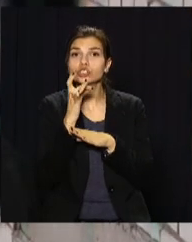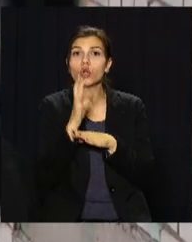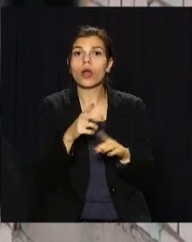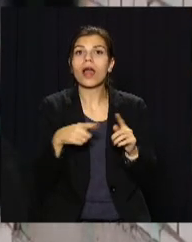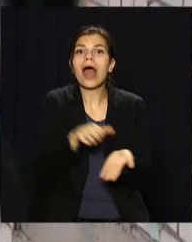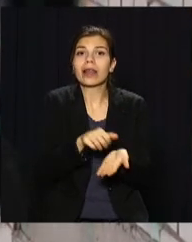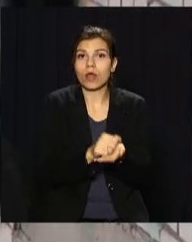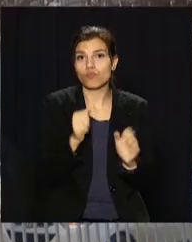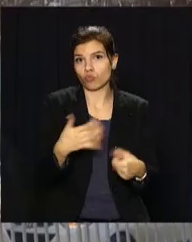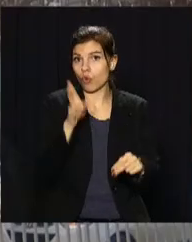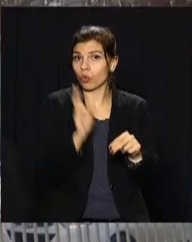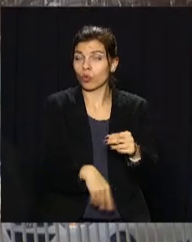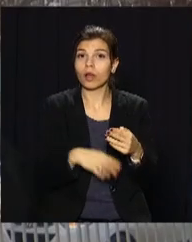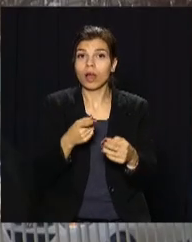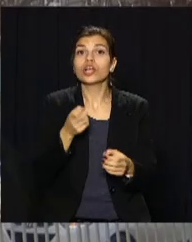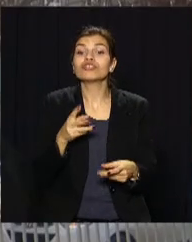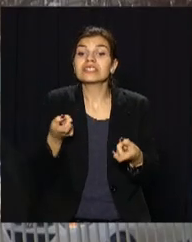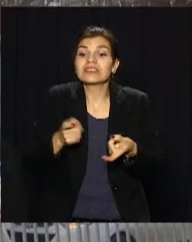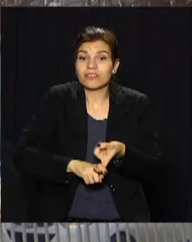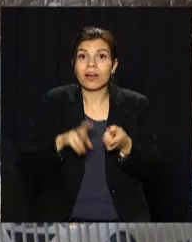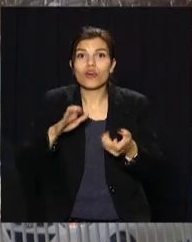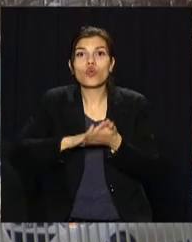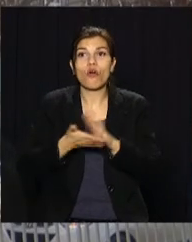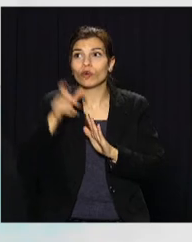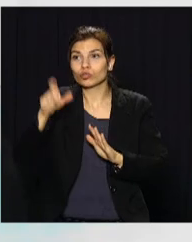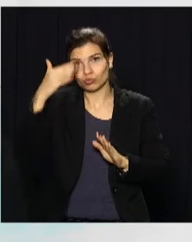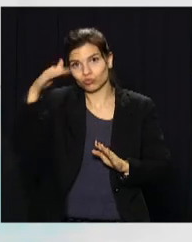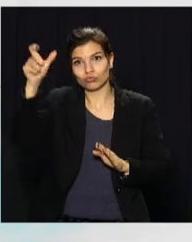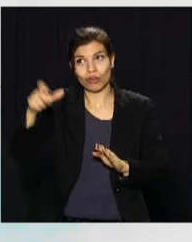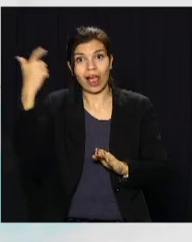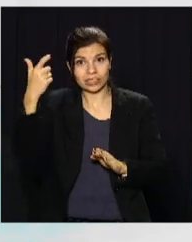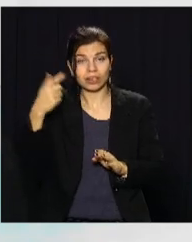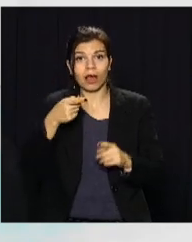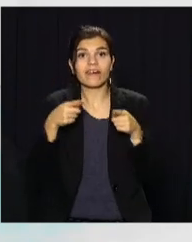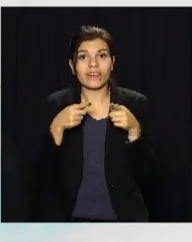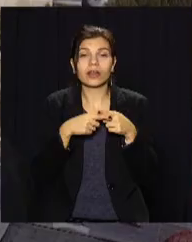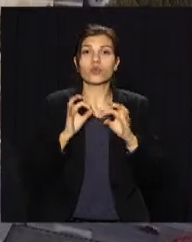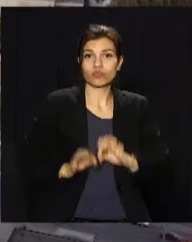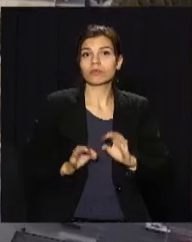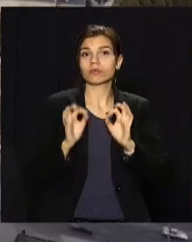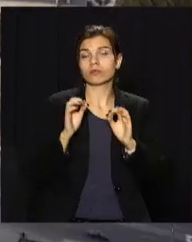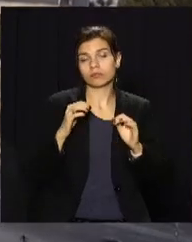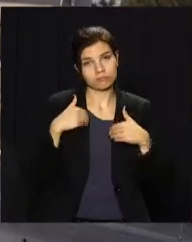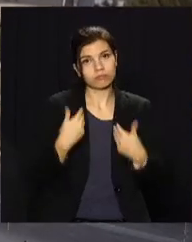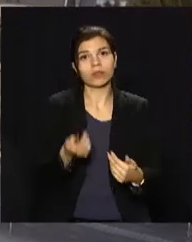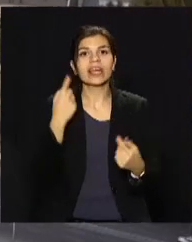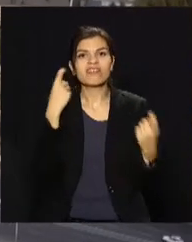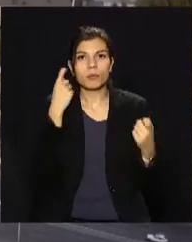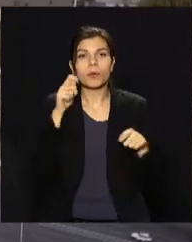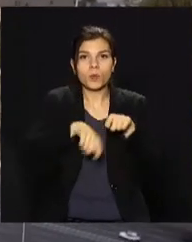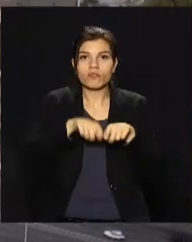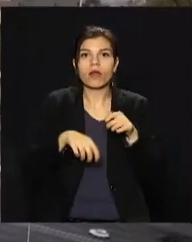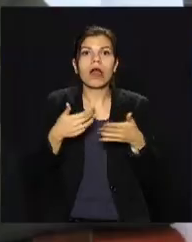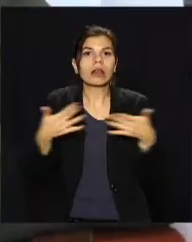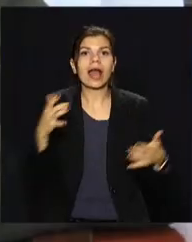вже завершитися. Тому, перш ніж зв'язати себе домовленістю з іншим власником квартири, орендарям юристи радять перевірити інформацію у